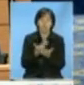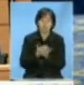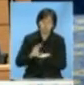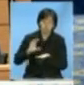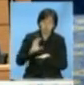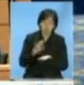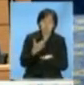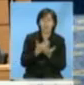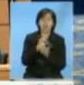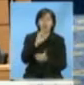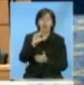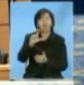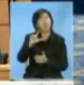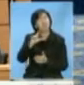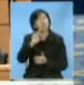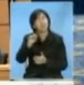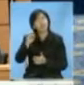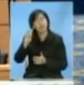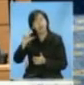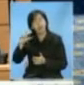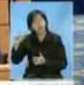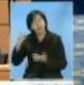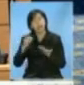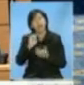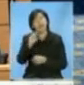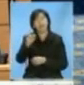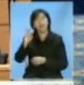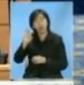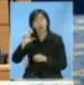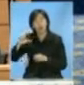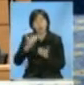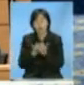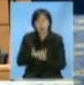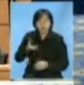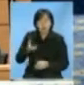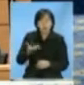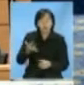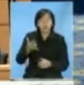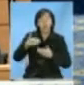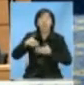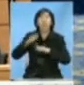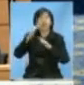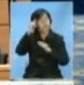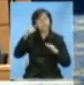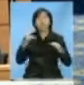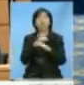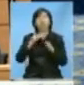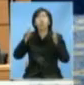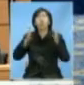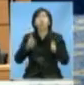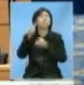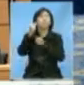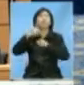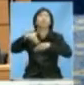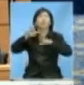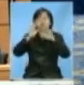นี้ร้อยกว่าล้าน138ล้านล้าน39ล้านถ้าไม่โอนไปปิดเลยประกาศทางนี้ให้ปิ